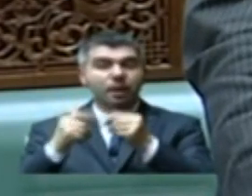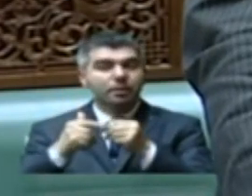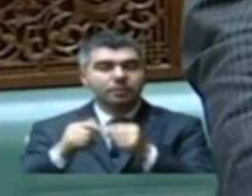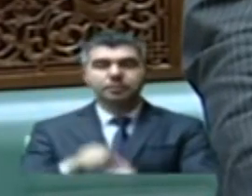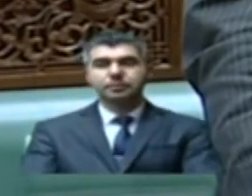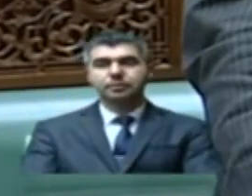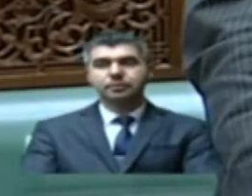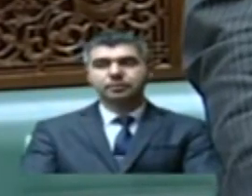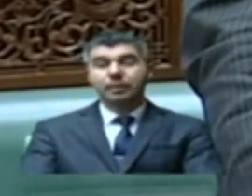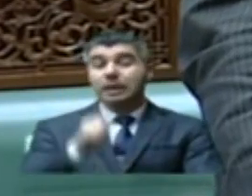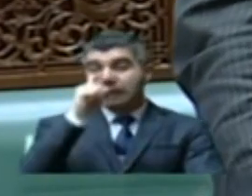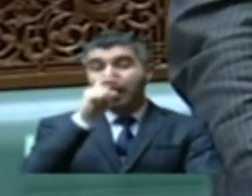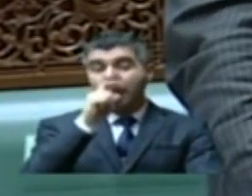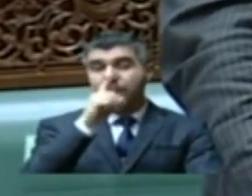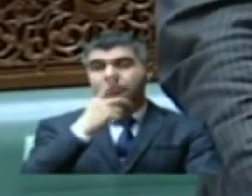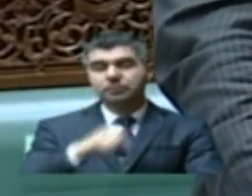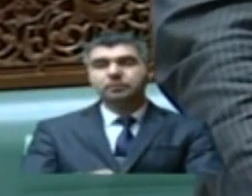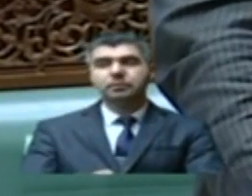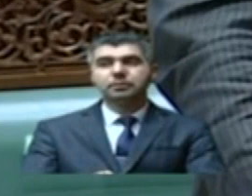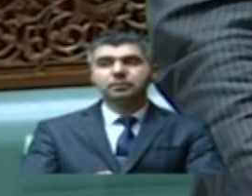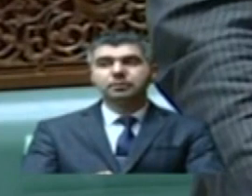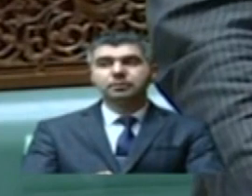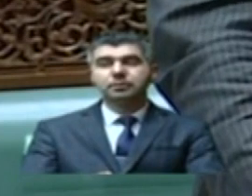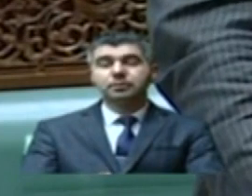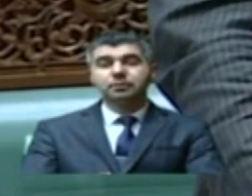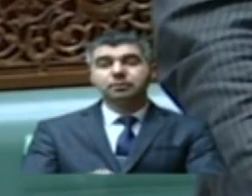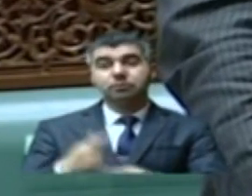المخاطر. ملي كنذكروا بأن أنا السيدة الوزيرة